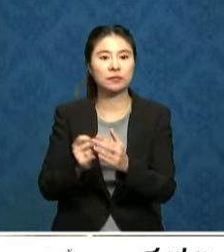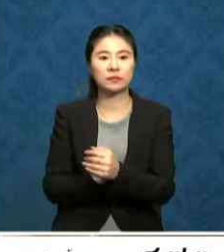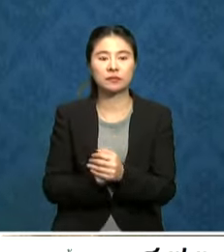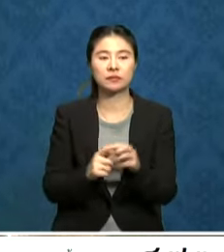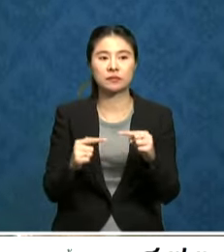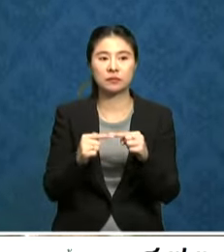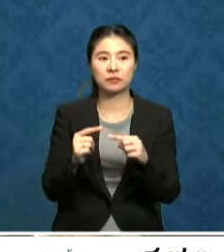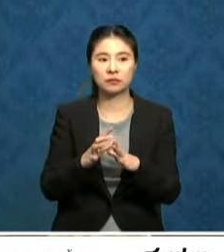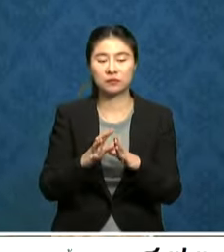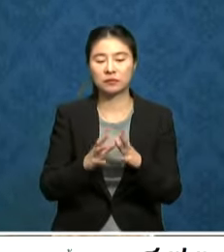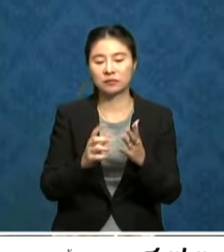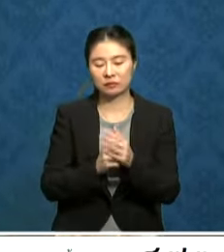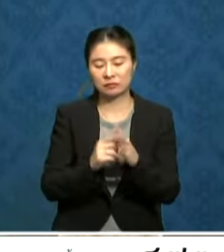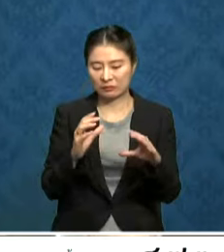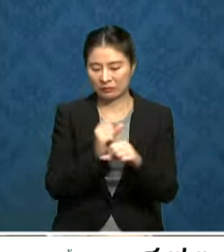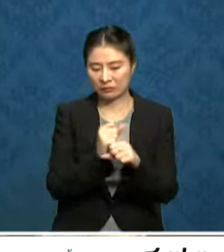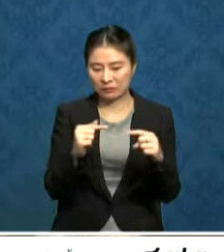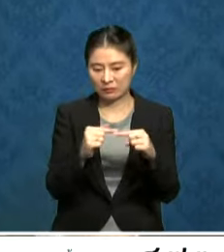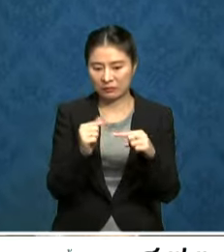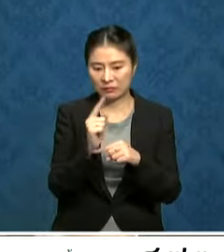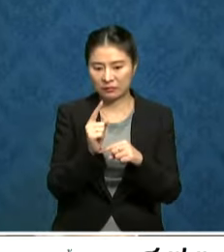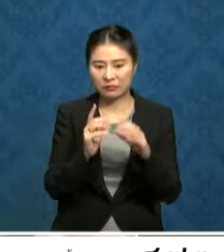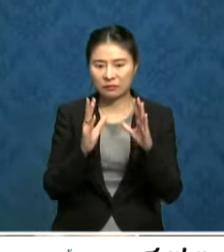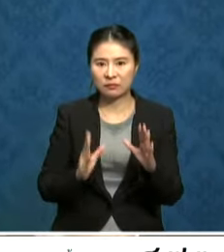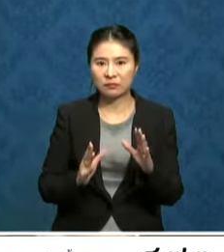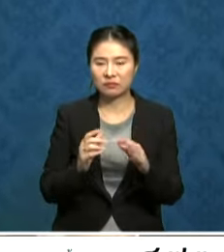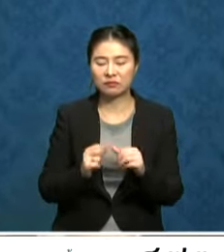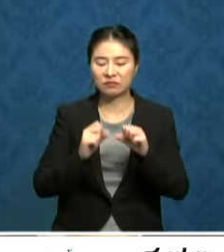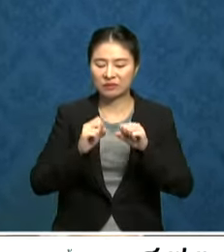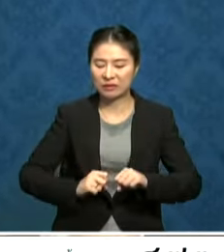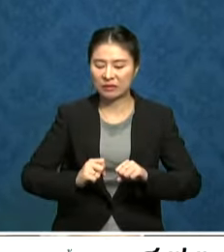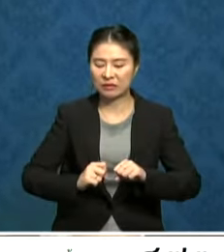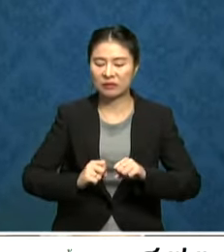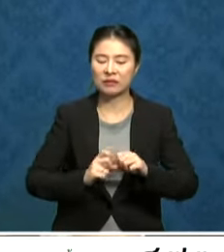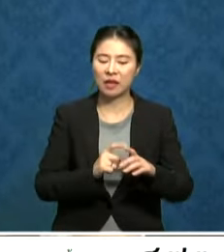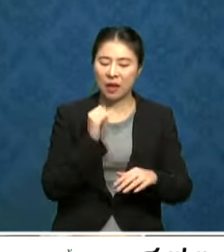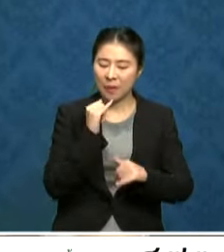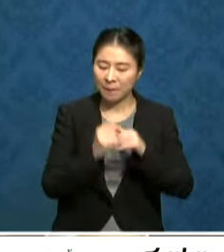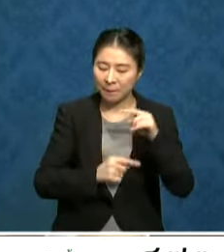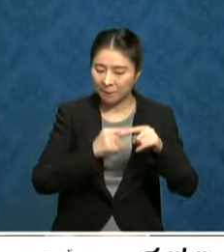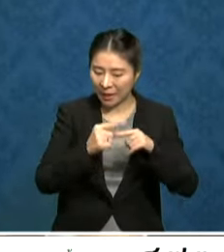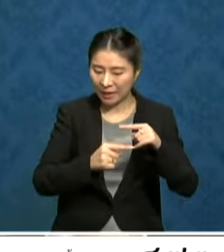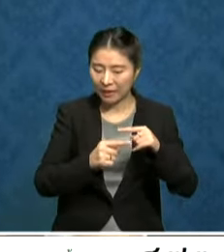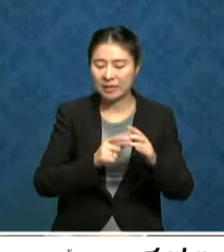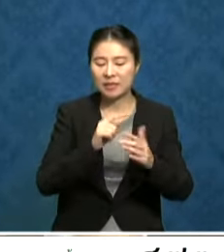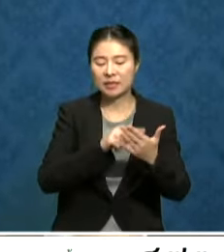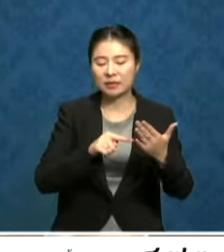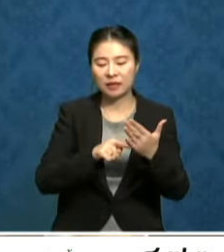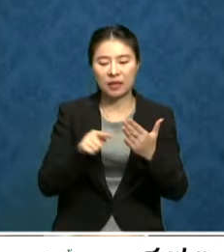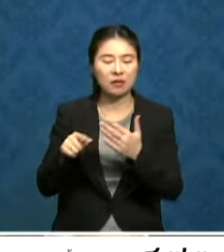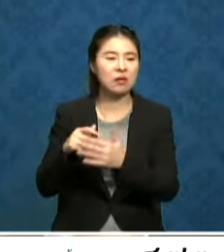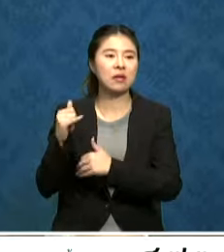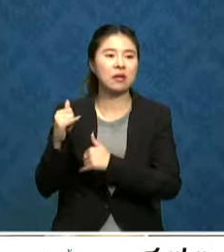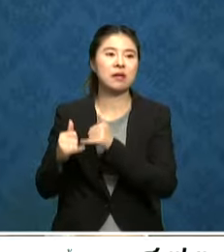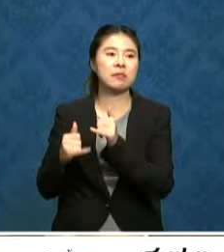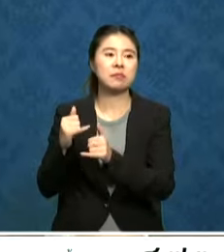ค่ะเราจึงควรนับผลโดยอิงจากจำนวนผู้ที่ตัดสินใจออกมาใช้สิทธิ์ของตนเองเท่านั้นด้วย 2เหตุผลที่